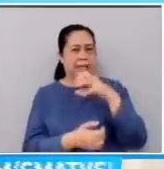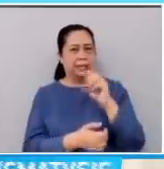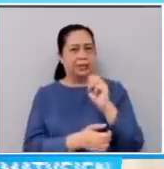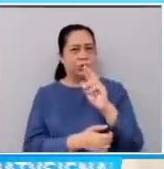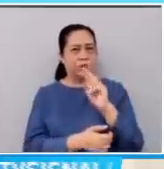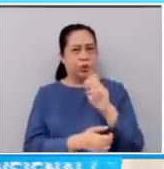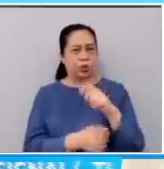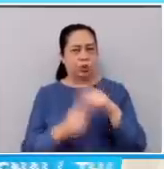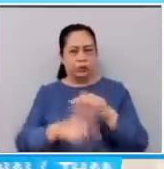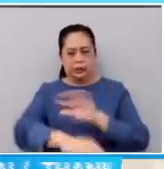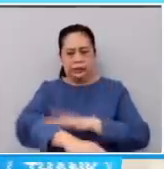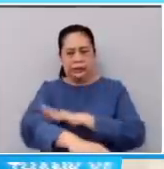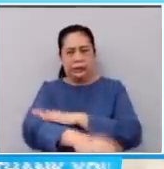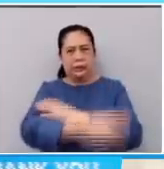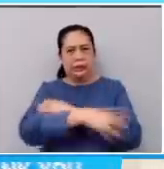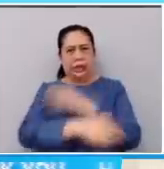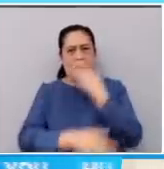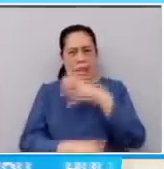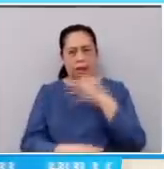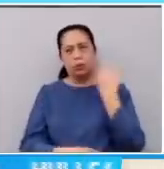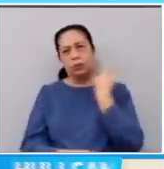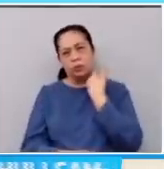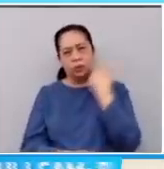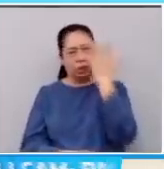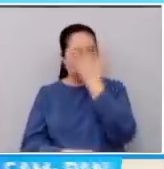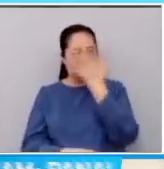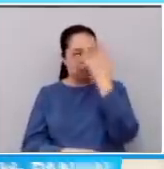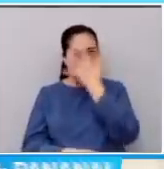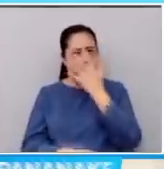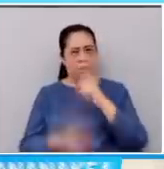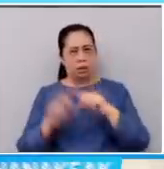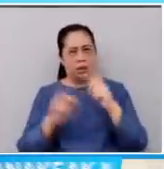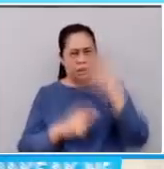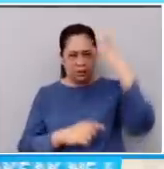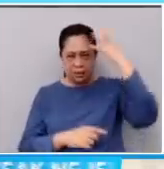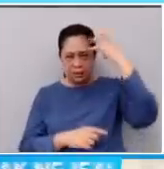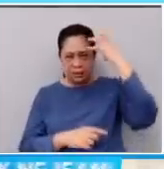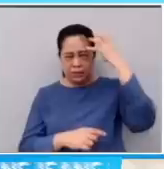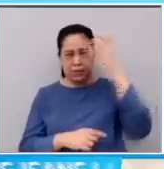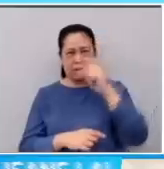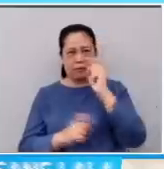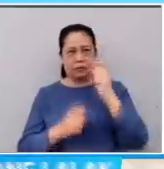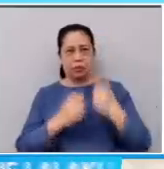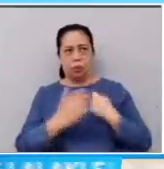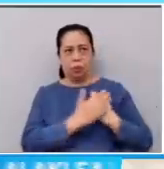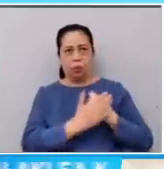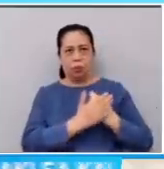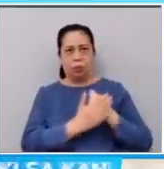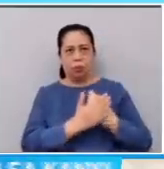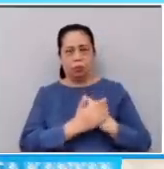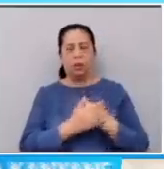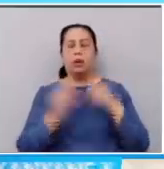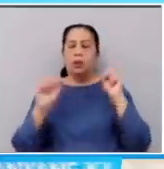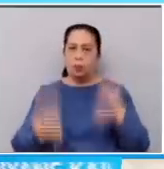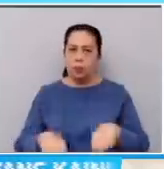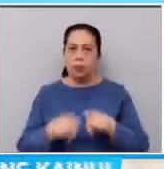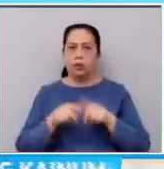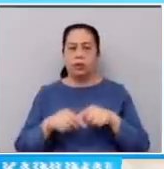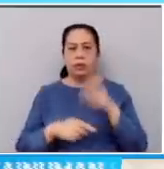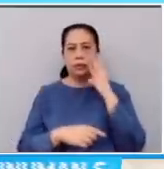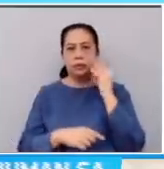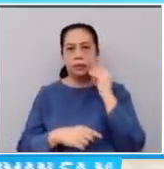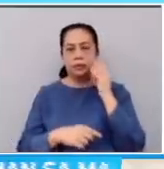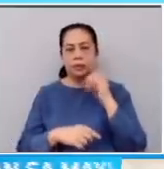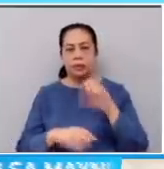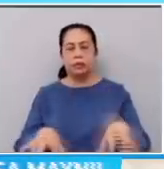balat o lagnat, pagkahilo, pananakit ng ulo at mabilis na tibok ng puso. Maari ring makaranas ng kumbulsyon at